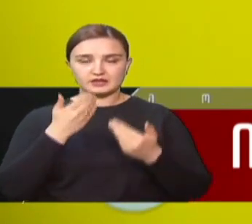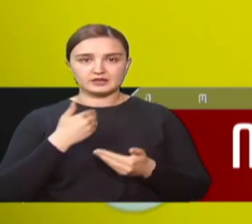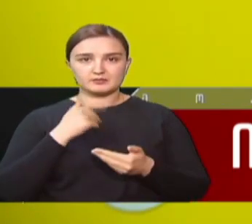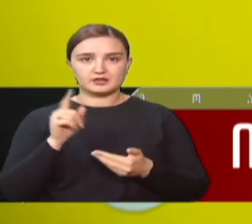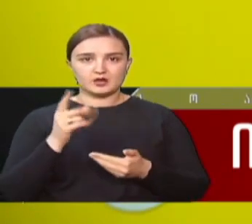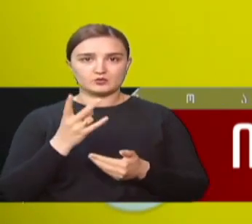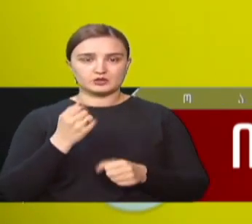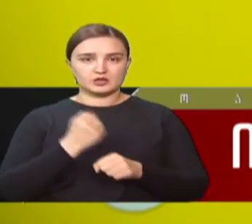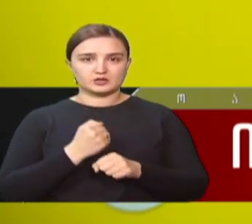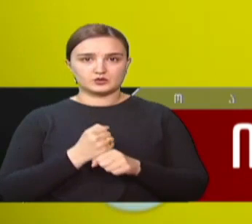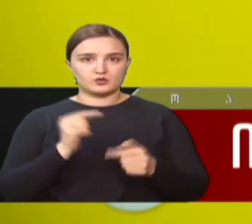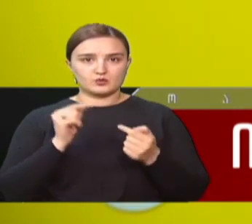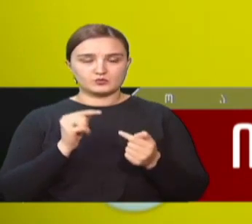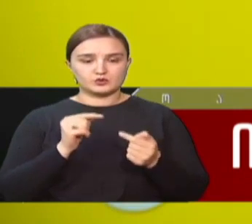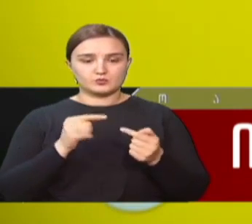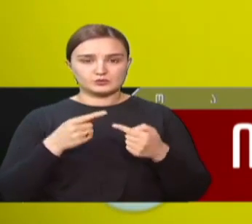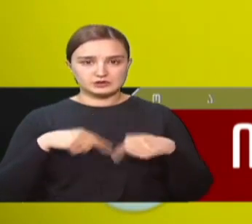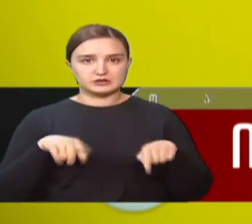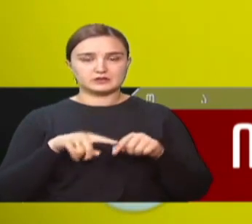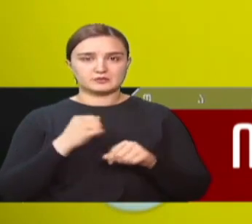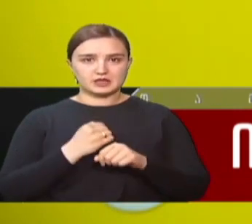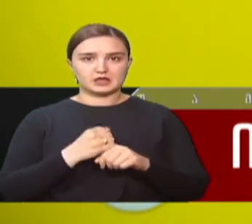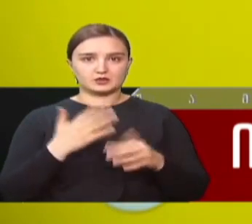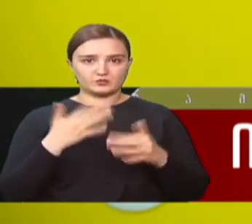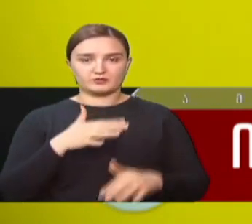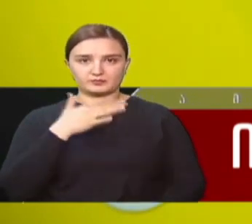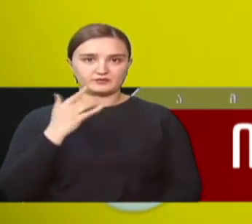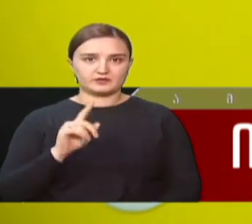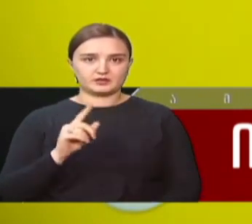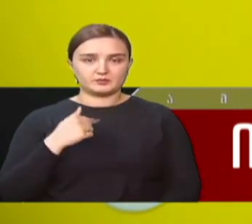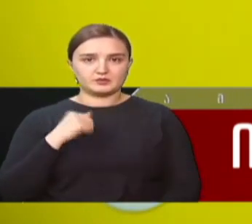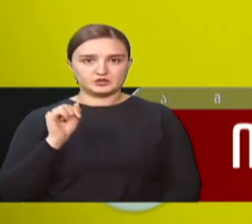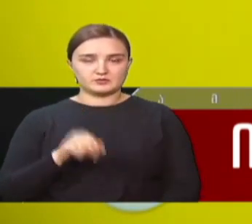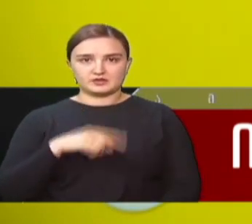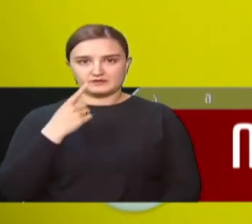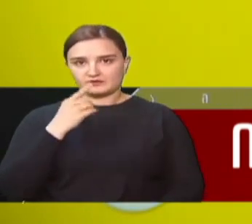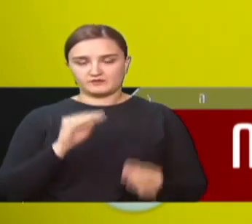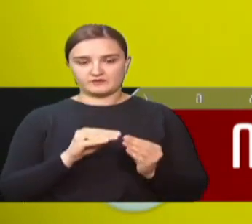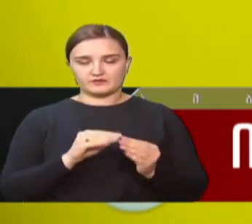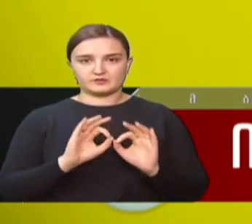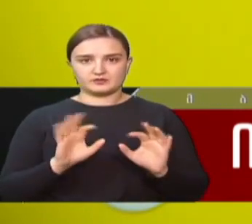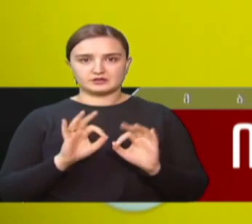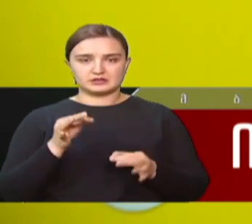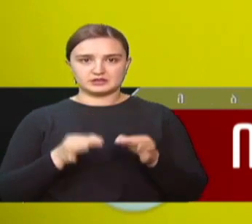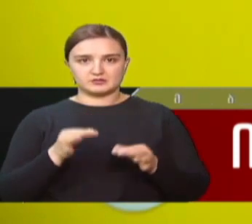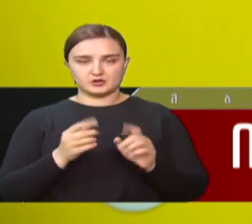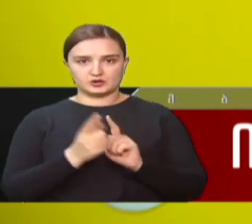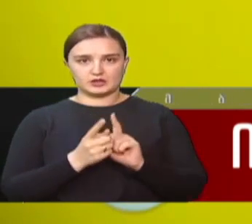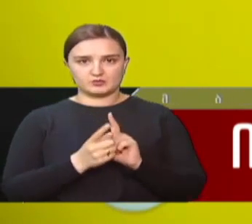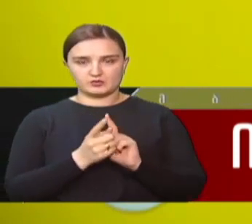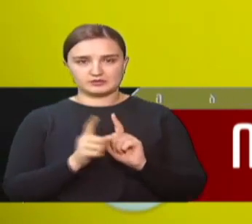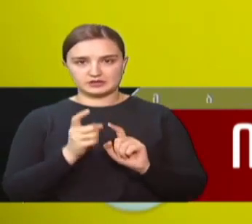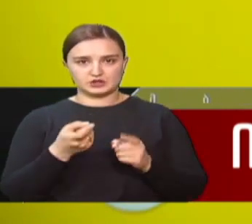უნდა გააკეთოს ოპოზიციამ. ოპოზიციამ გააკეთა უკვე ბევრი რამე. იგივე შემიძლია ვისაუბროთ ცლად ასევე სასამართლო რეფორმას,